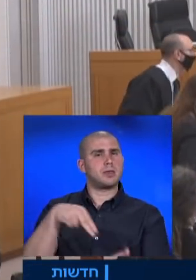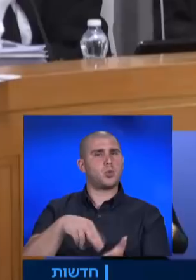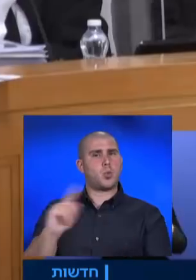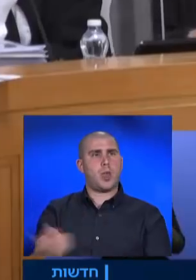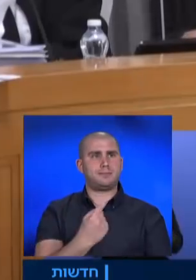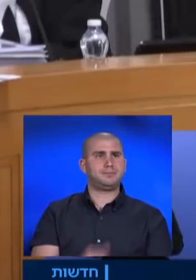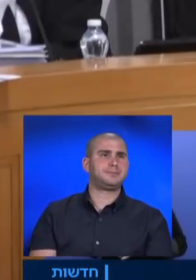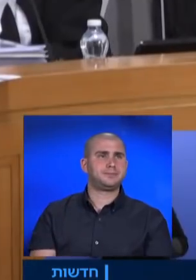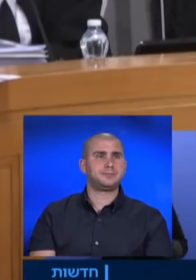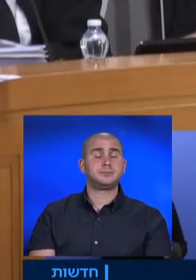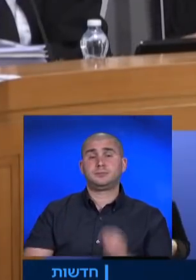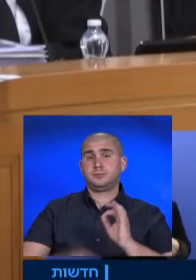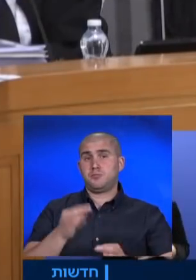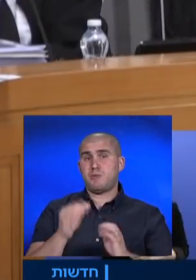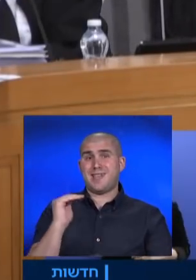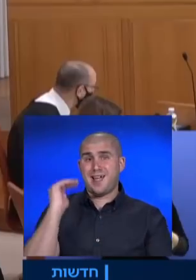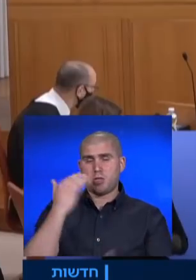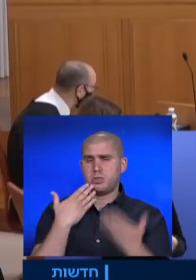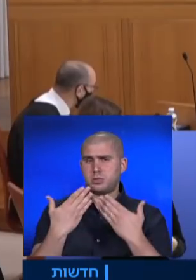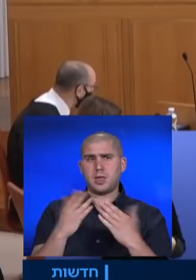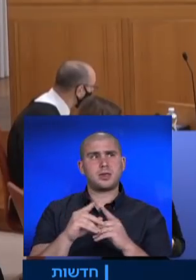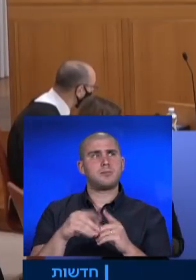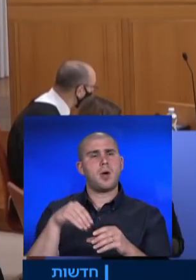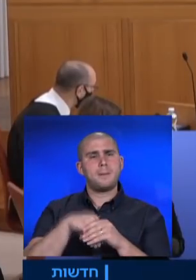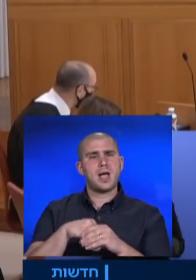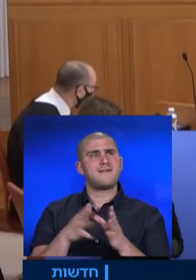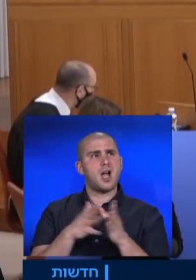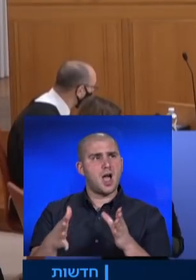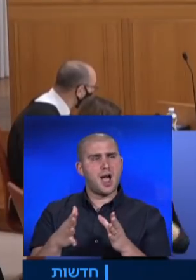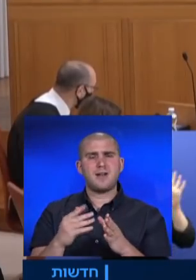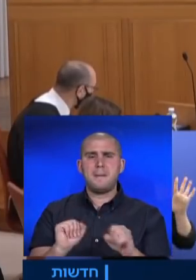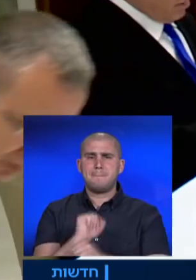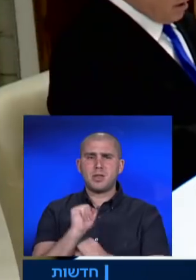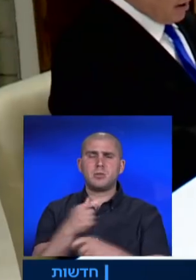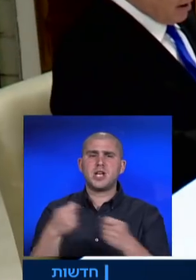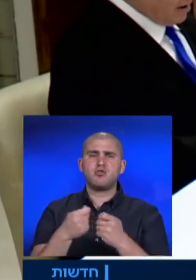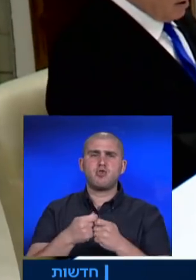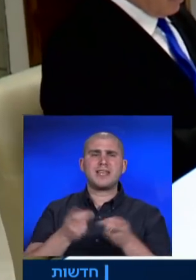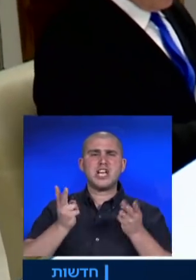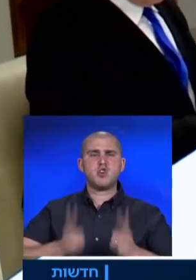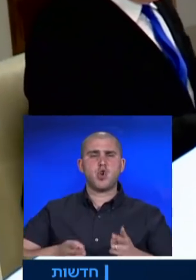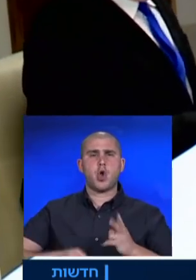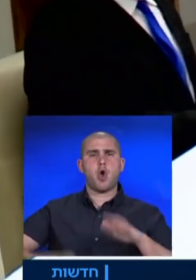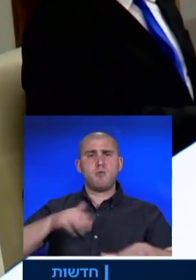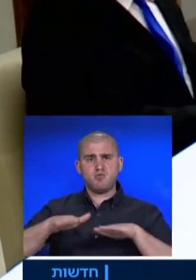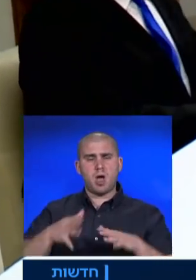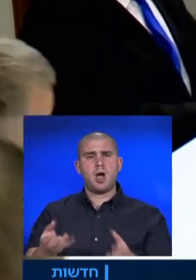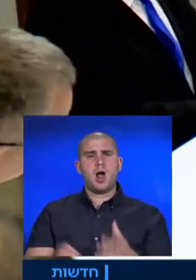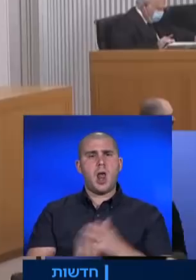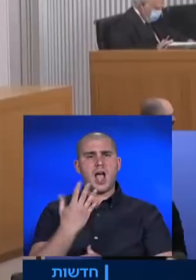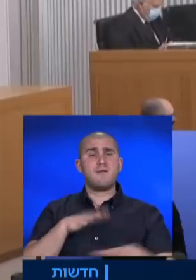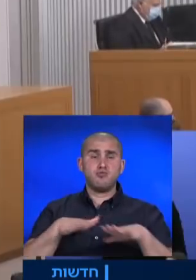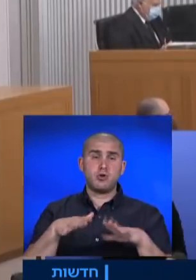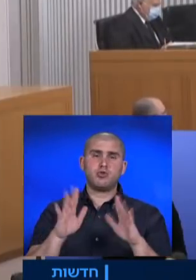בית המשפט העליון דן היום בהרכב מורחב בעתירות הנוגעות לכשירותו של ראש הממשלה להרכיב ממשלה כשתלוי מולו כתב